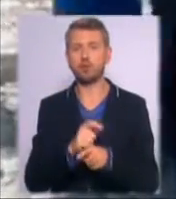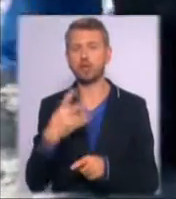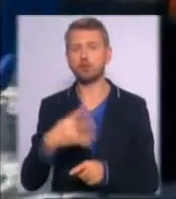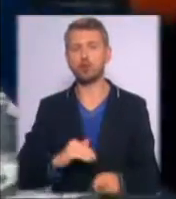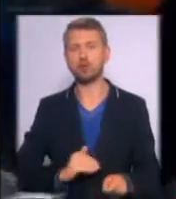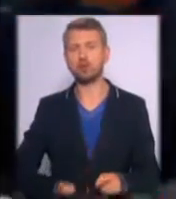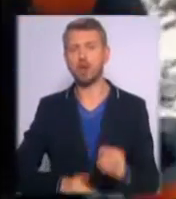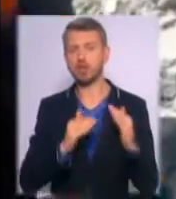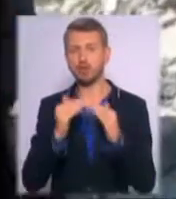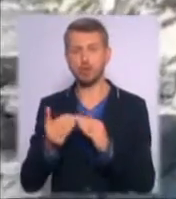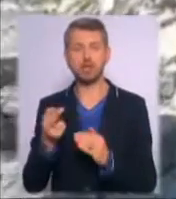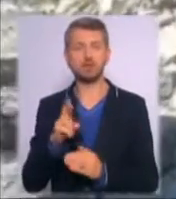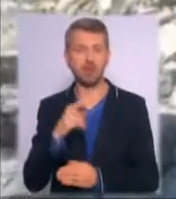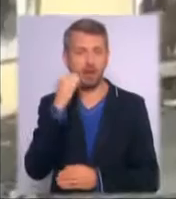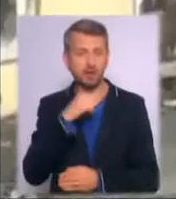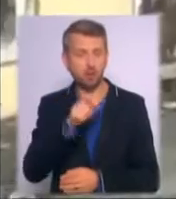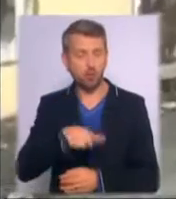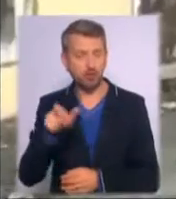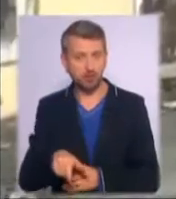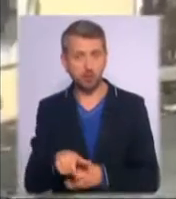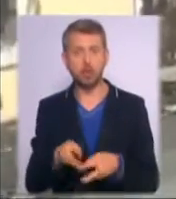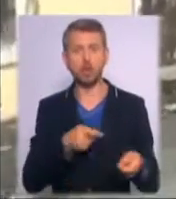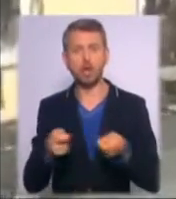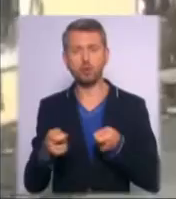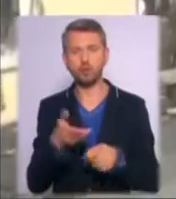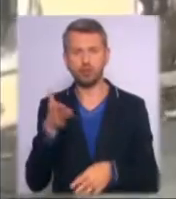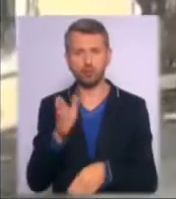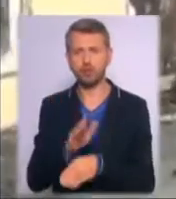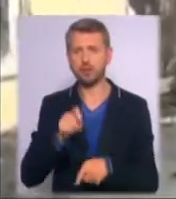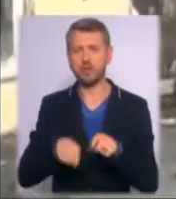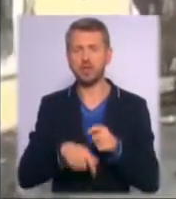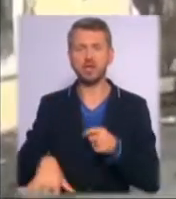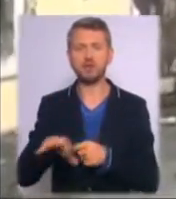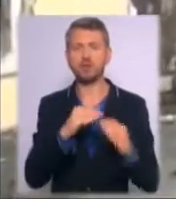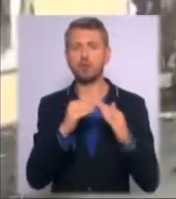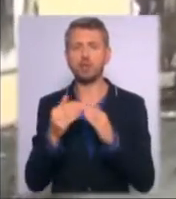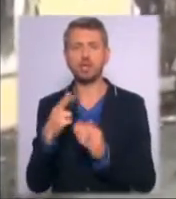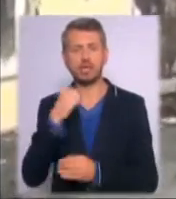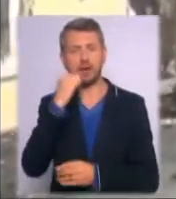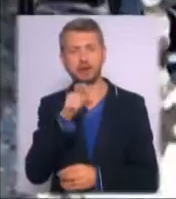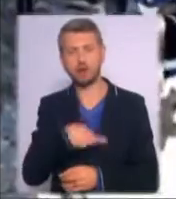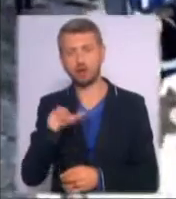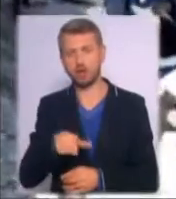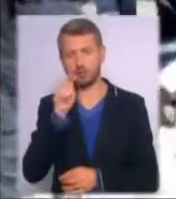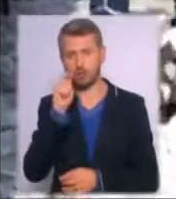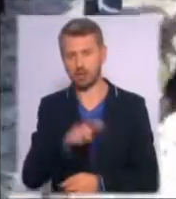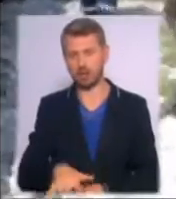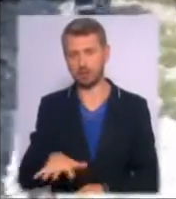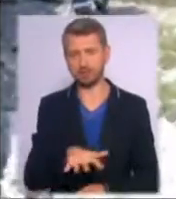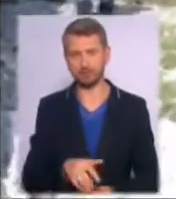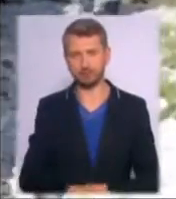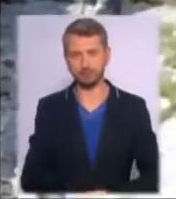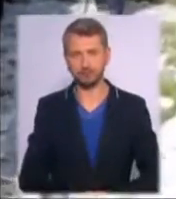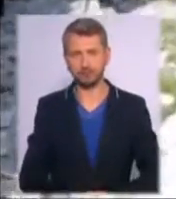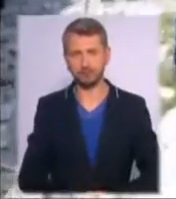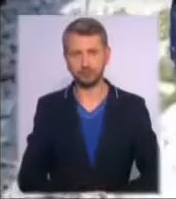будинків для літніх осіб. Урядовці тим часом розпорядилися перевірити всі будинки для літніх людей в країні. Вадим Ярошенко, Сергій Савчук,